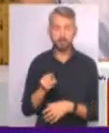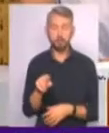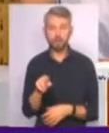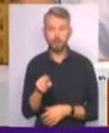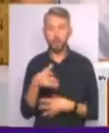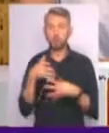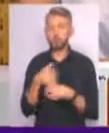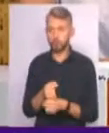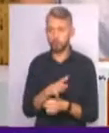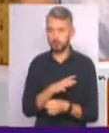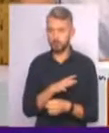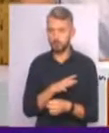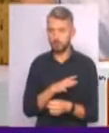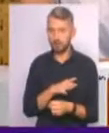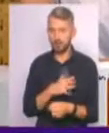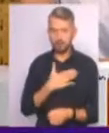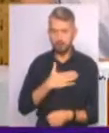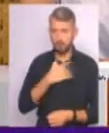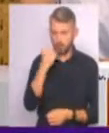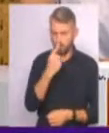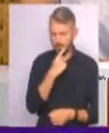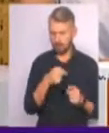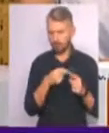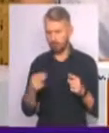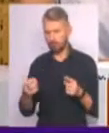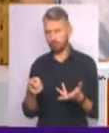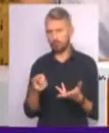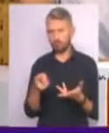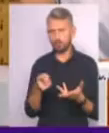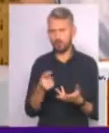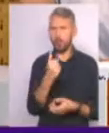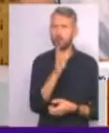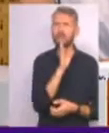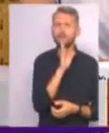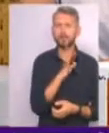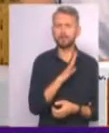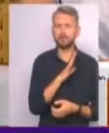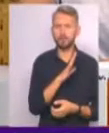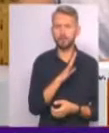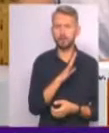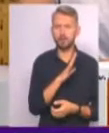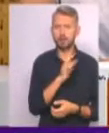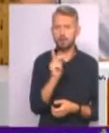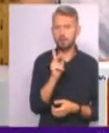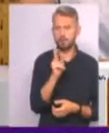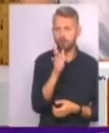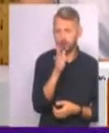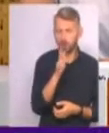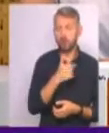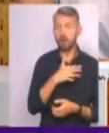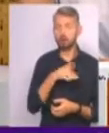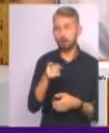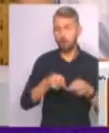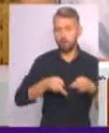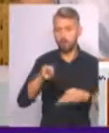схудли. Це на моїх очах протягом, я думаю, що десь одна з них років півтора я її прооперував з